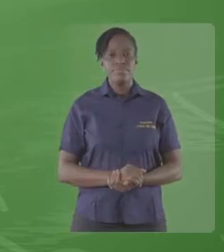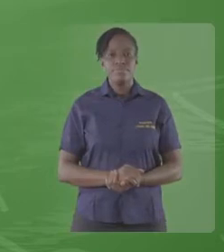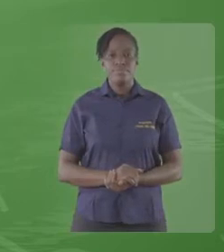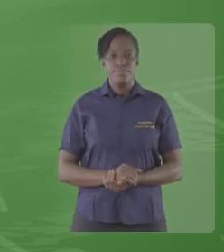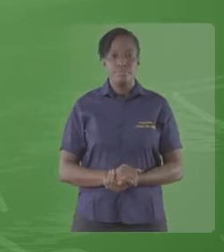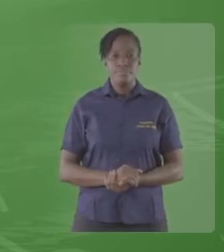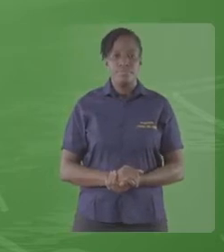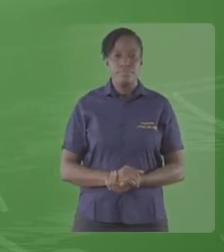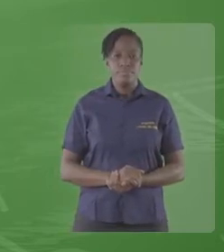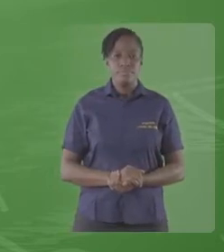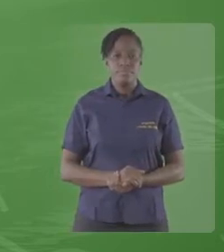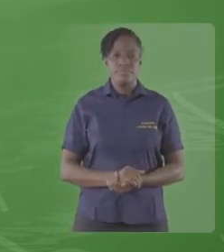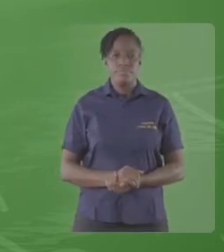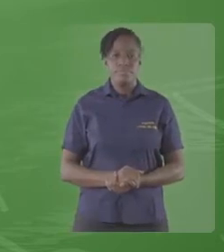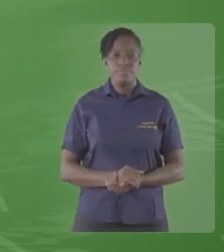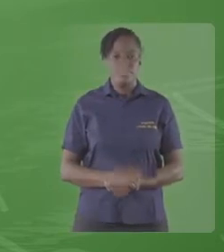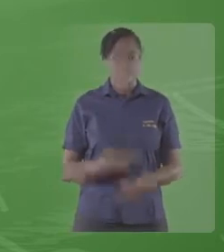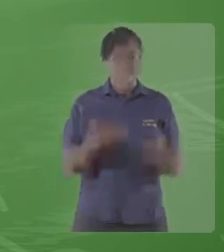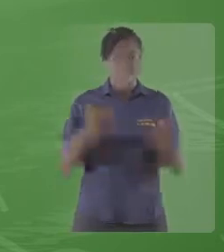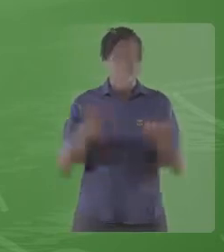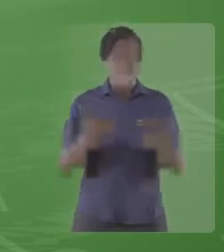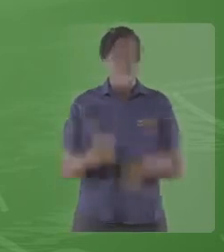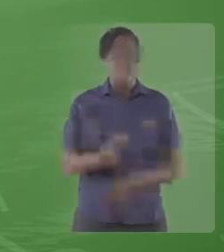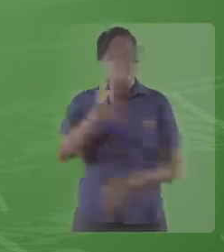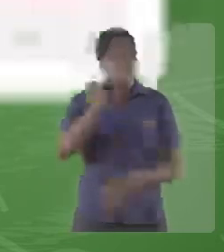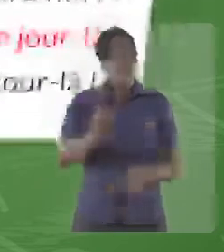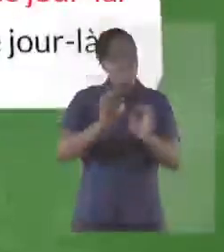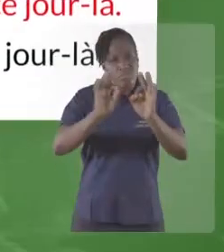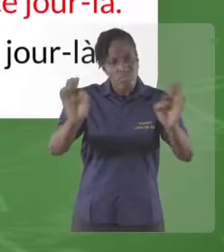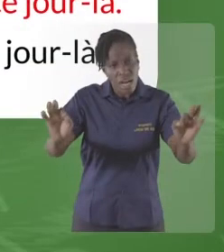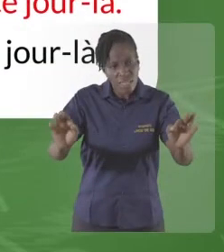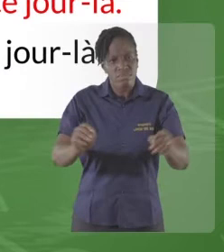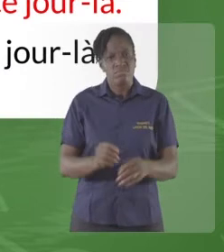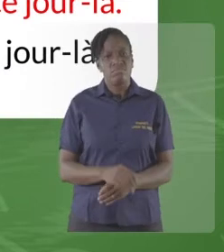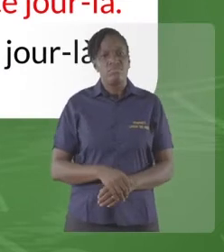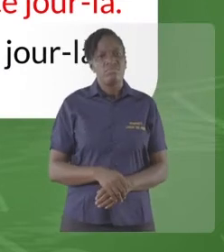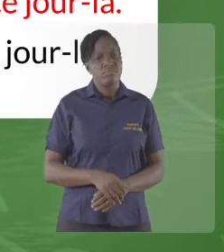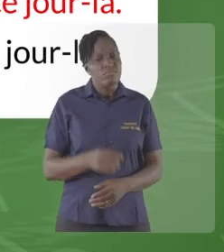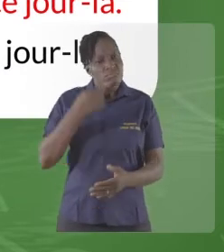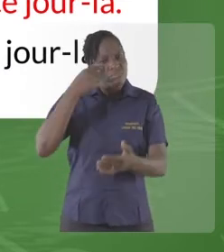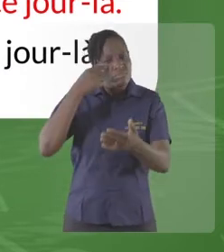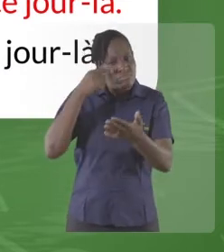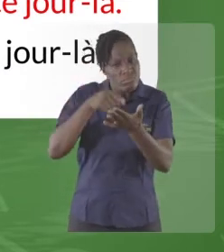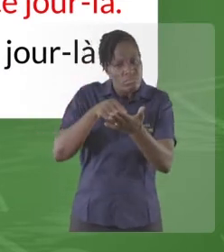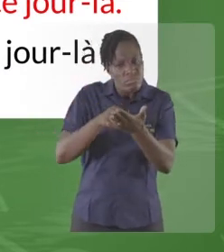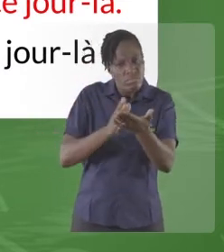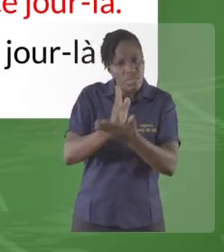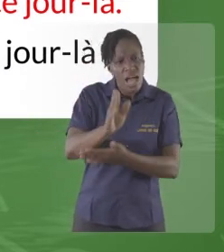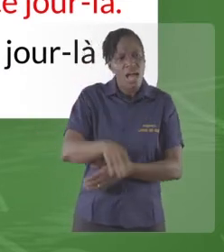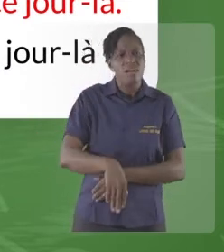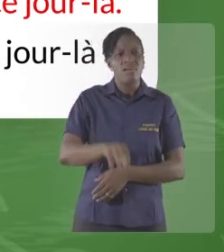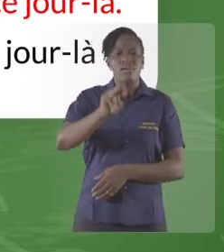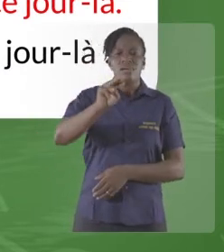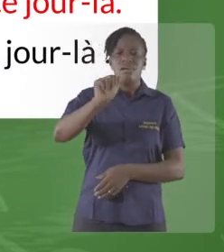Nous venons maintenant à la 3e phrase. Observe cette phrase. C'est Malan qui